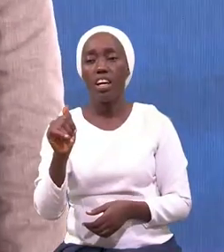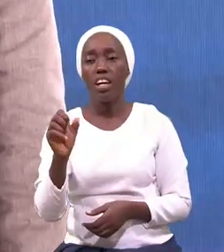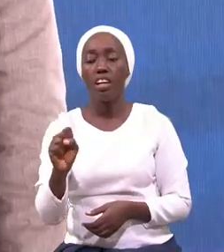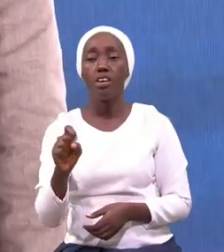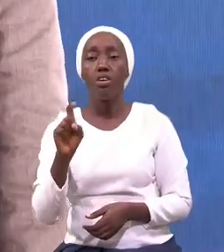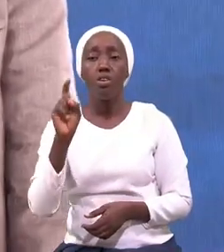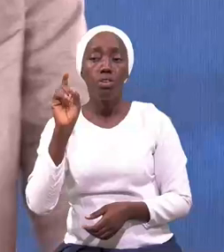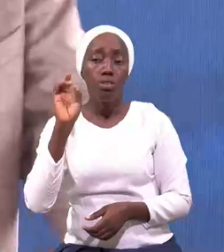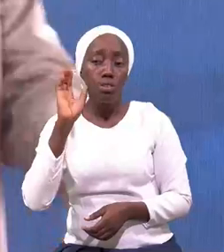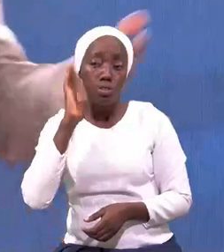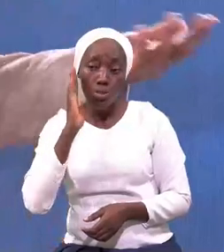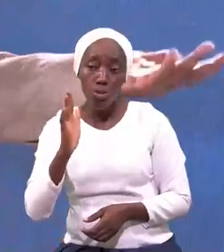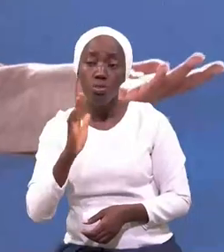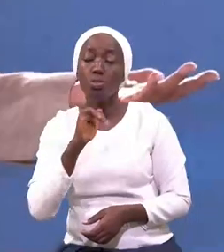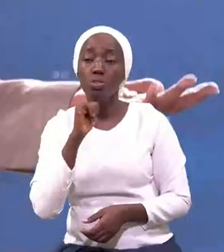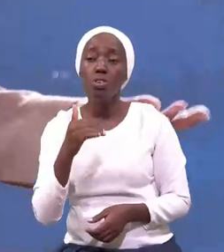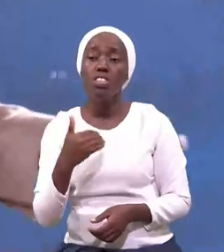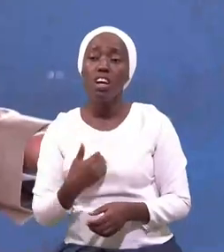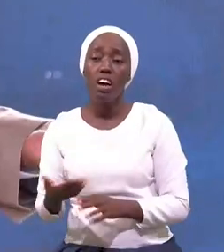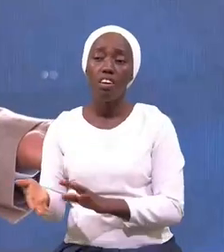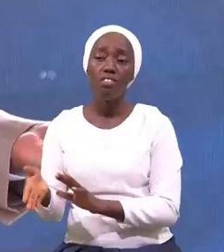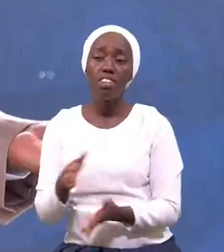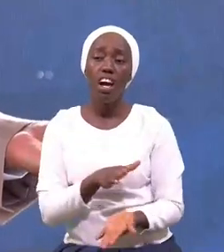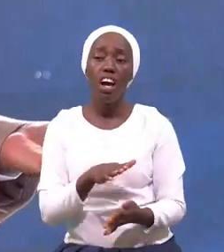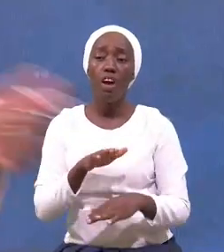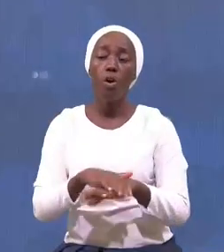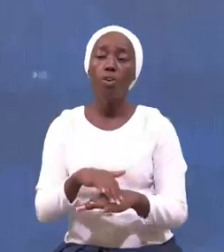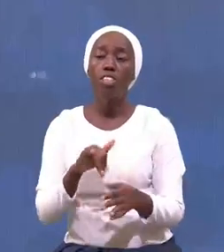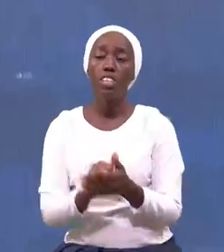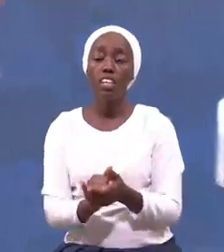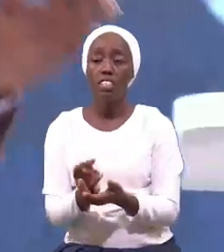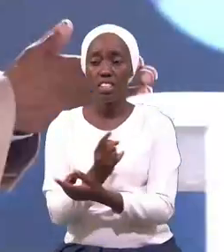Ananias ne devrait pas mourir ce jour-là. Ce n'est pas la